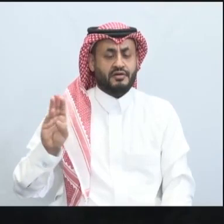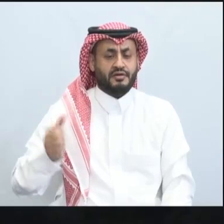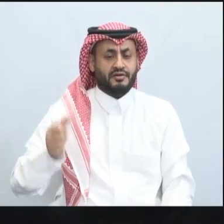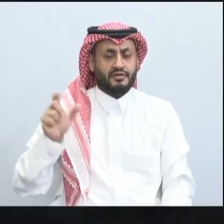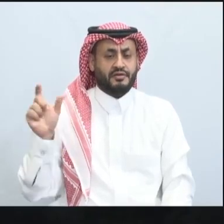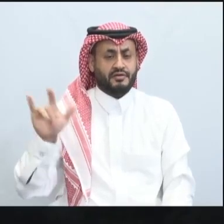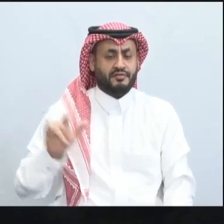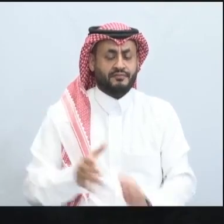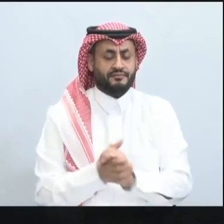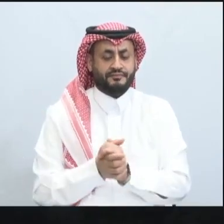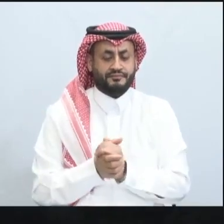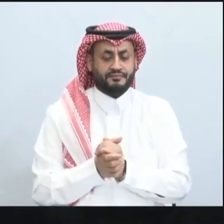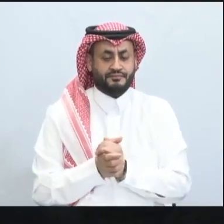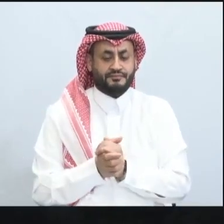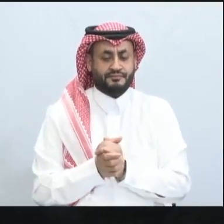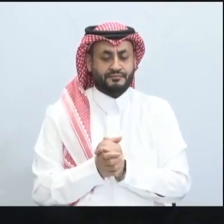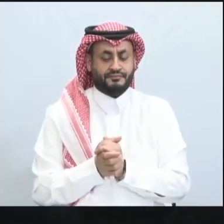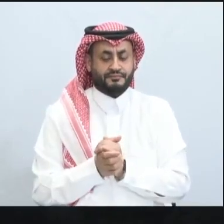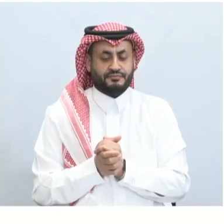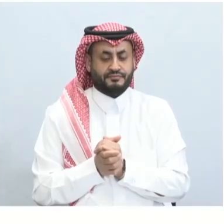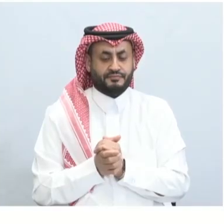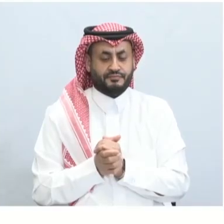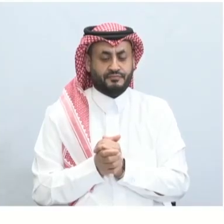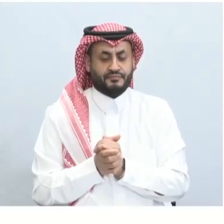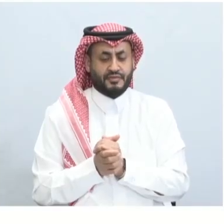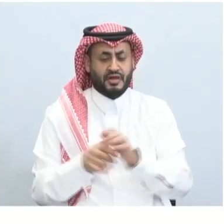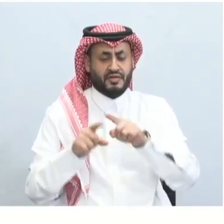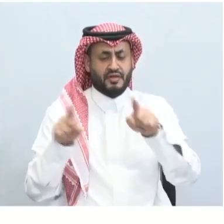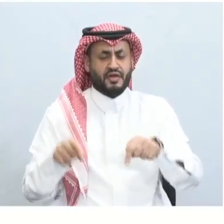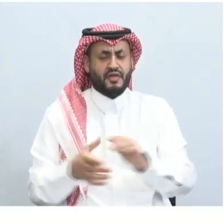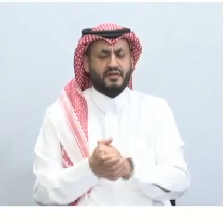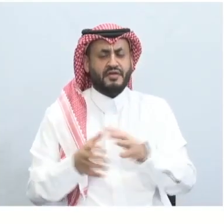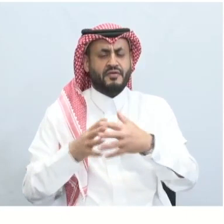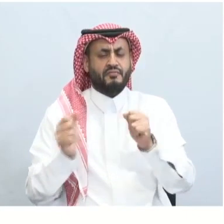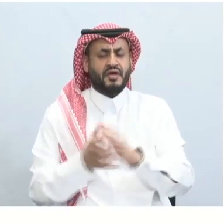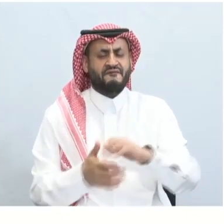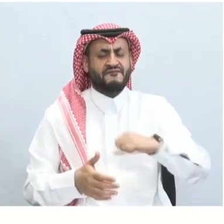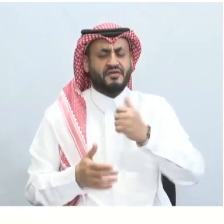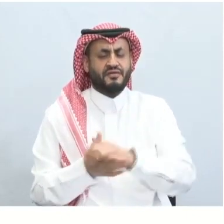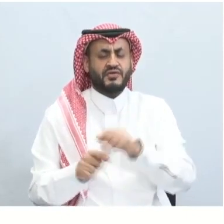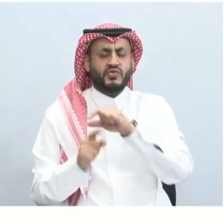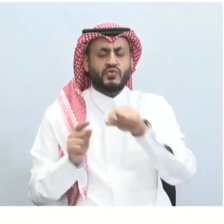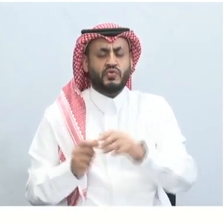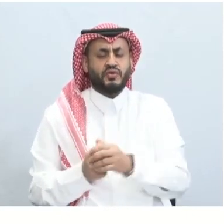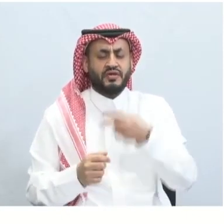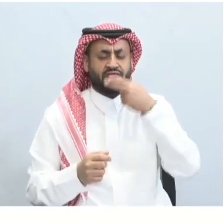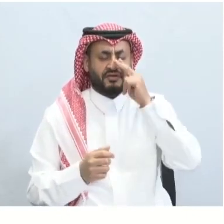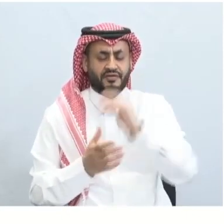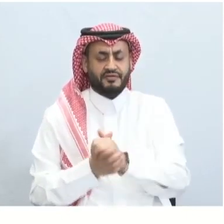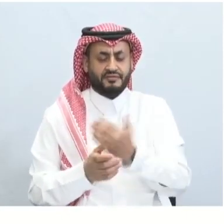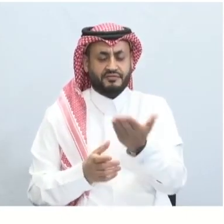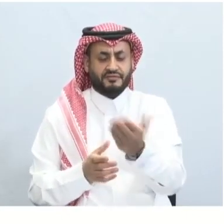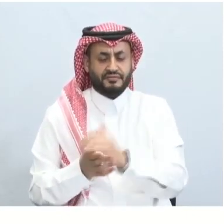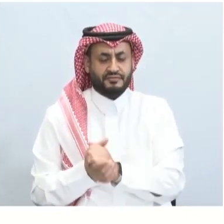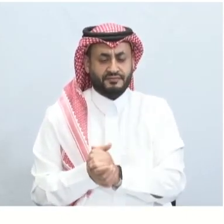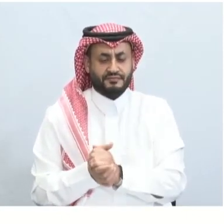المثاني والقران العظيم اذا هذا الحديث حديث يبين لنا فضلها عن ابي سعيد بن المعلى رضي الله عنه